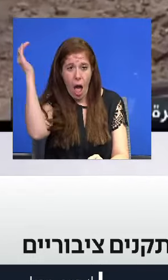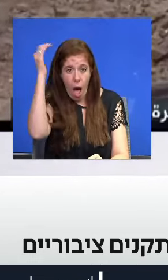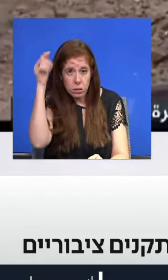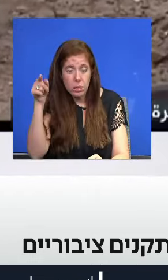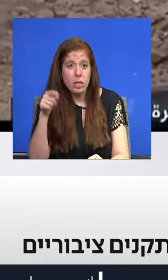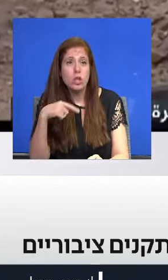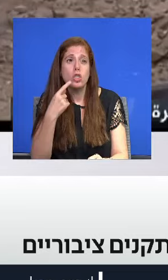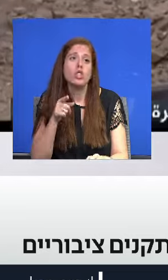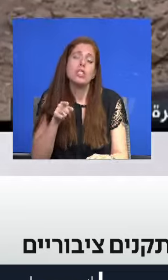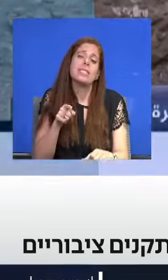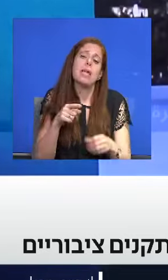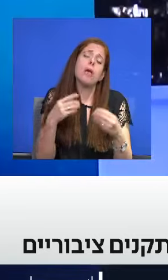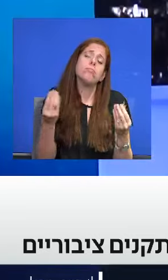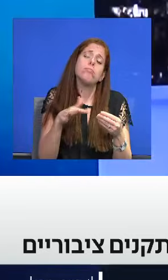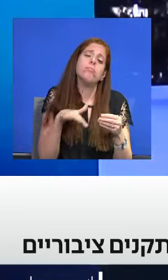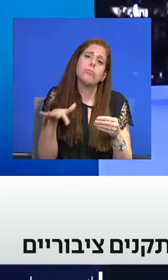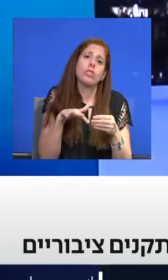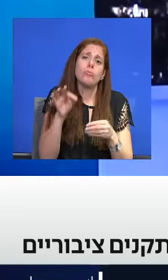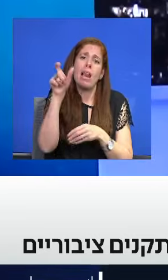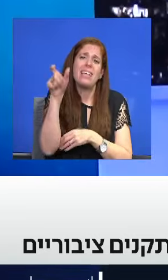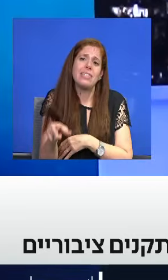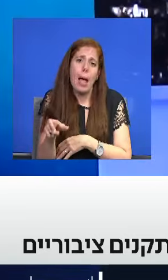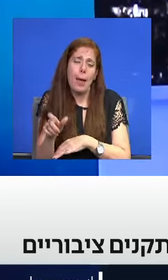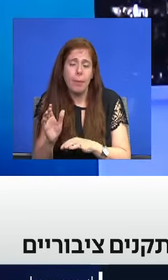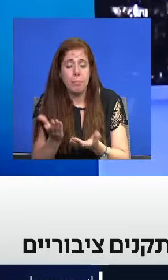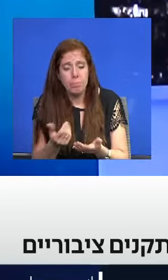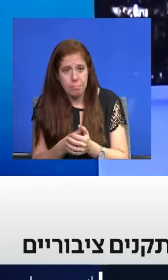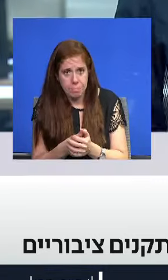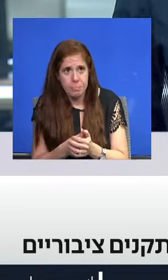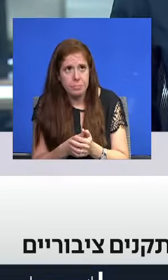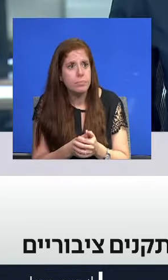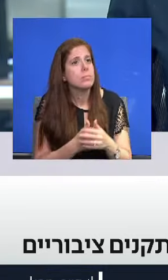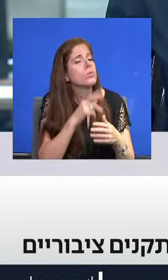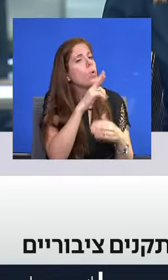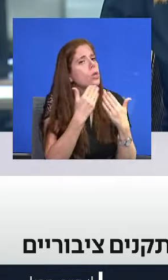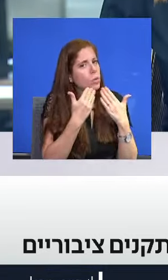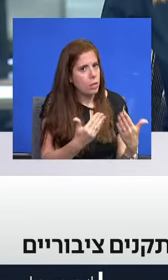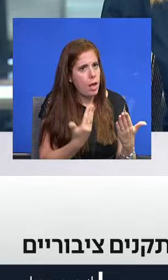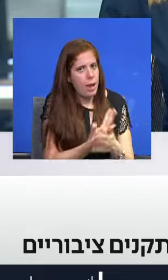שהותקפו בלילה של בין שני שלישי בגבול סוריה-עיראק מידי חיל האוויר הישראלי. רועי, תודה רבה על העדכון הזה.